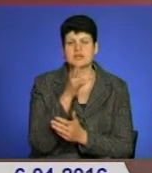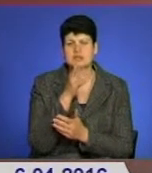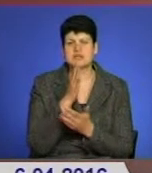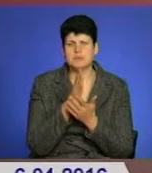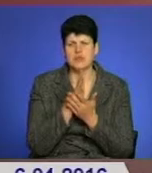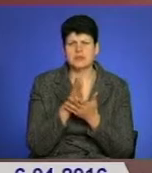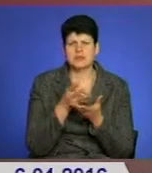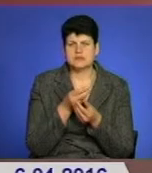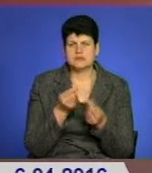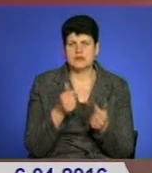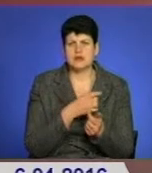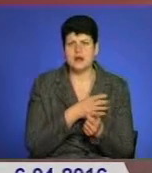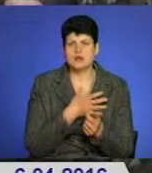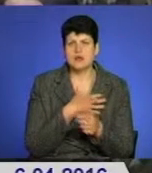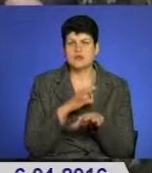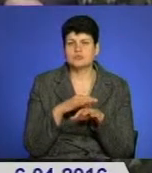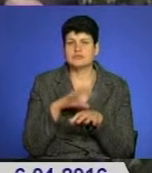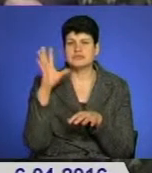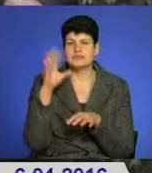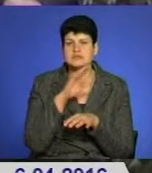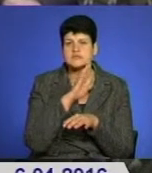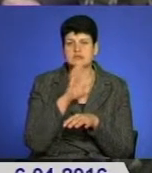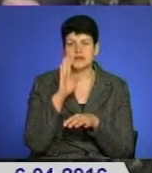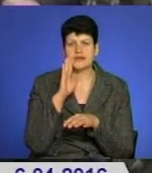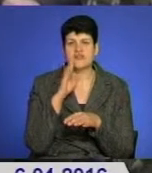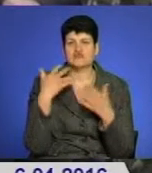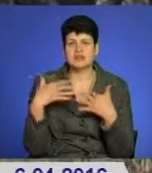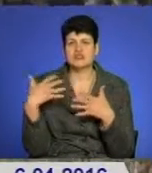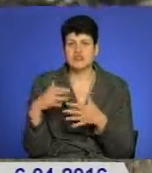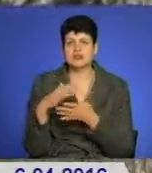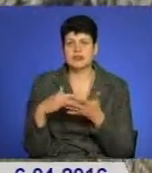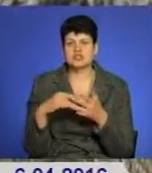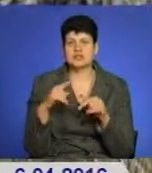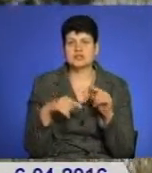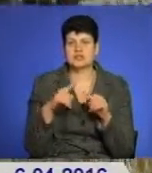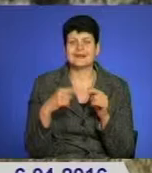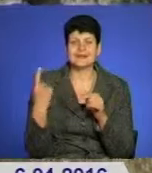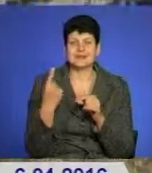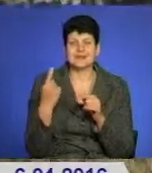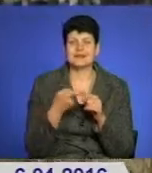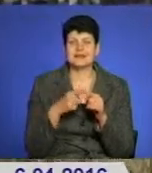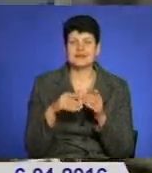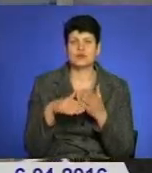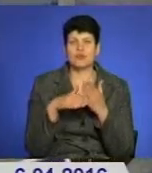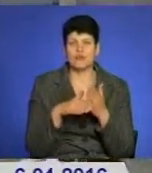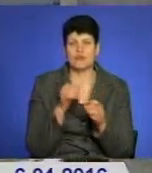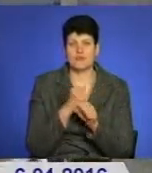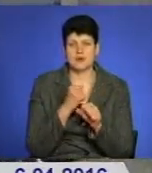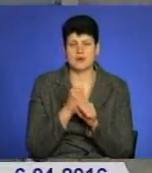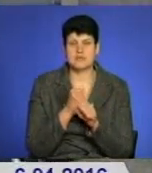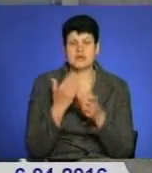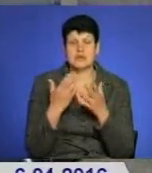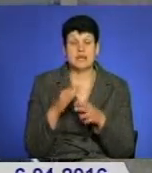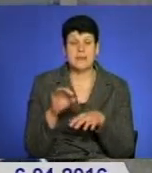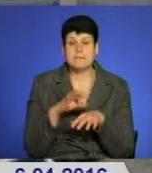загоїти рани, але болить за усіх матерів, які втрачають і далі рідних. Єдина відрада – допомога у праці. Який біль